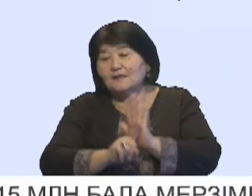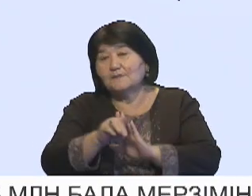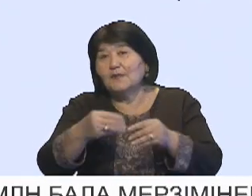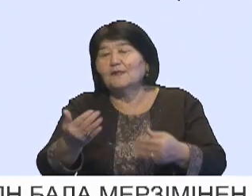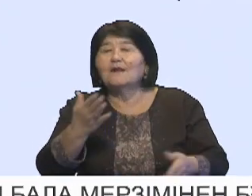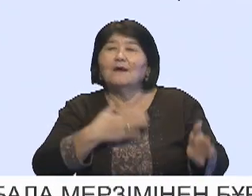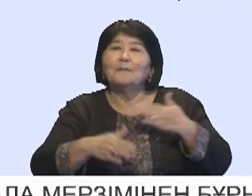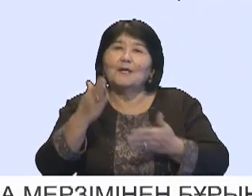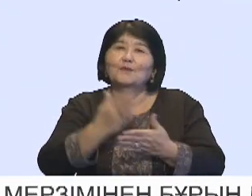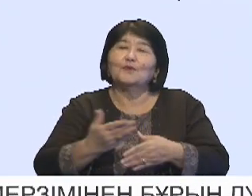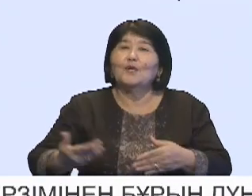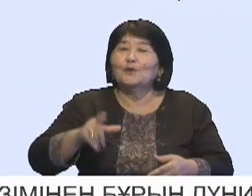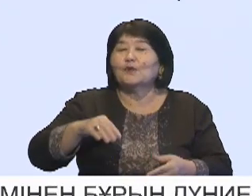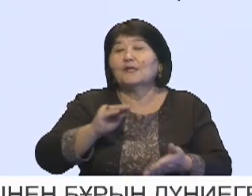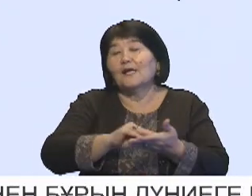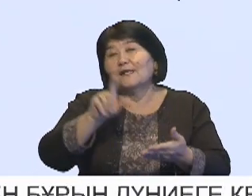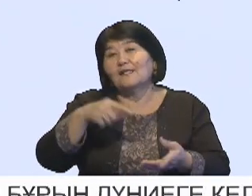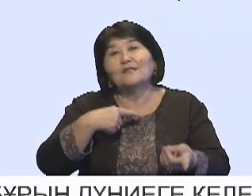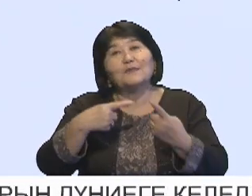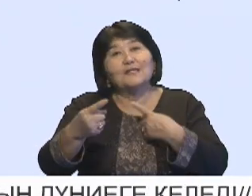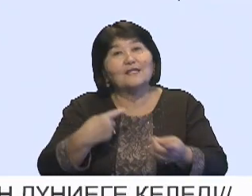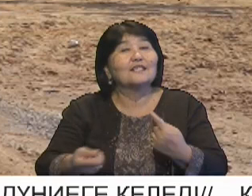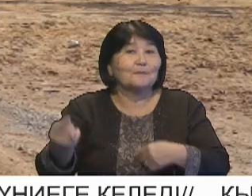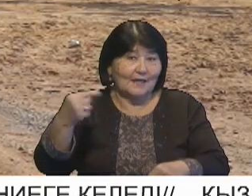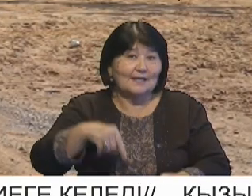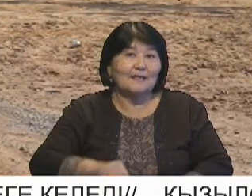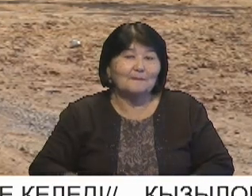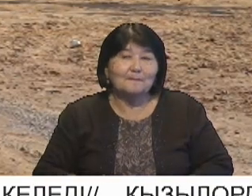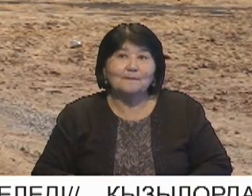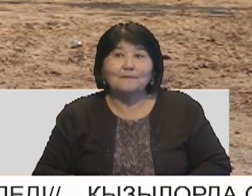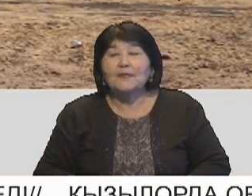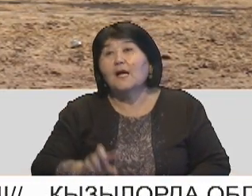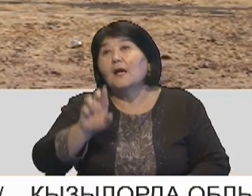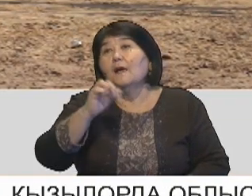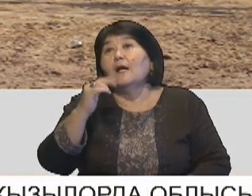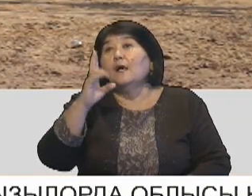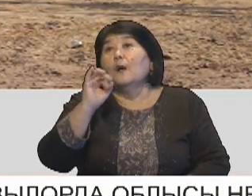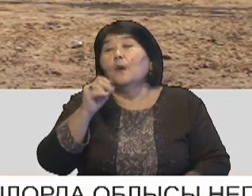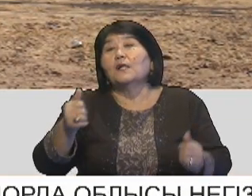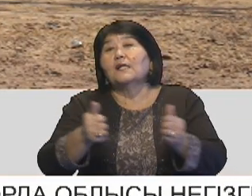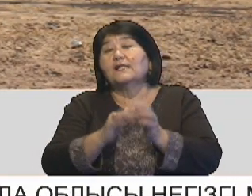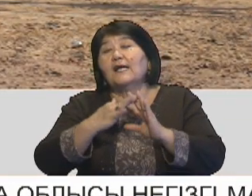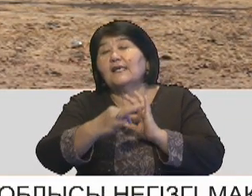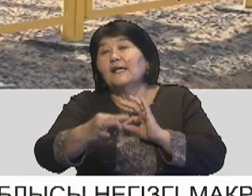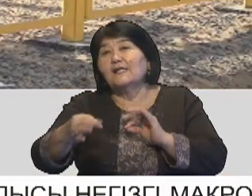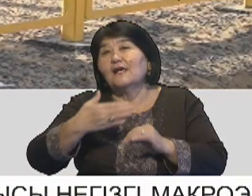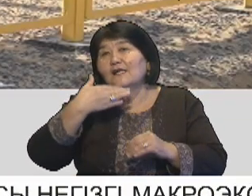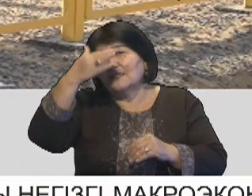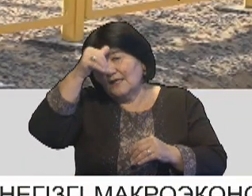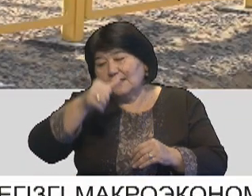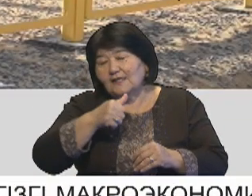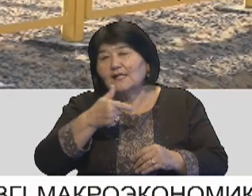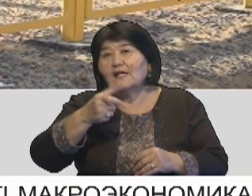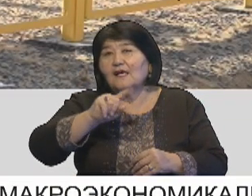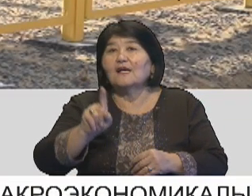мәз болып отырған тұрғындармен тілшіміз тілдесіп қайтты. Байқоңыр іргесіндегі қос елді мекен жаз айында көгілдір